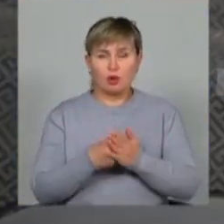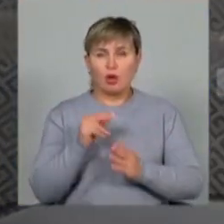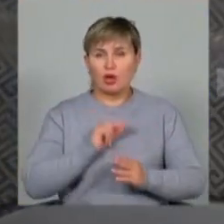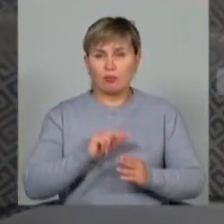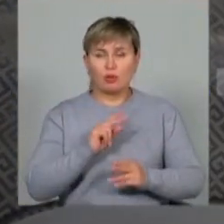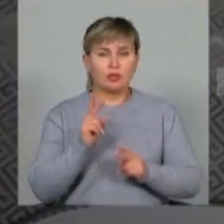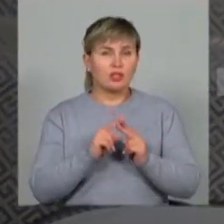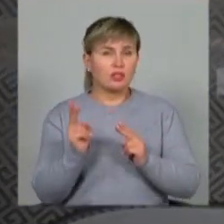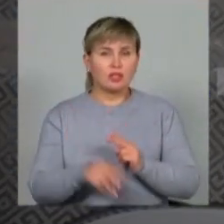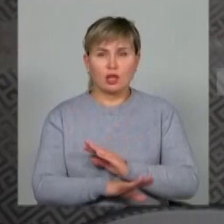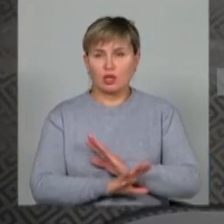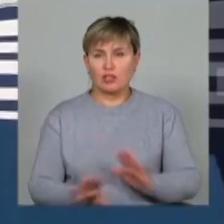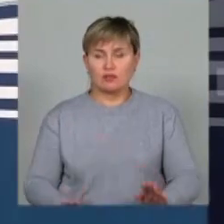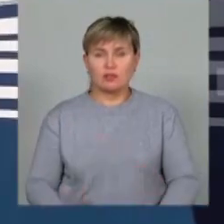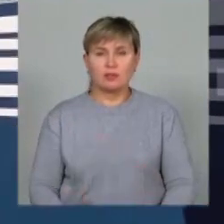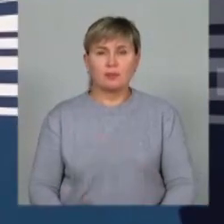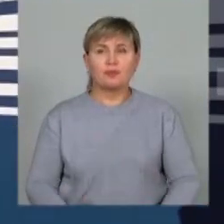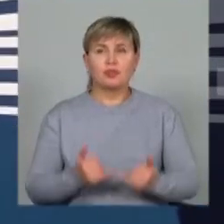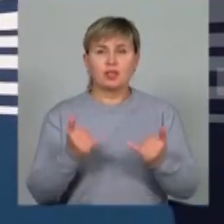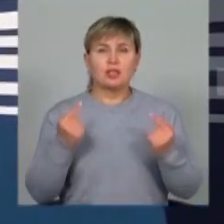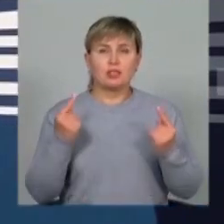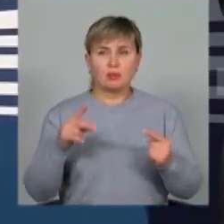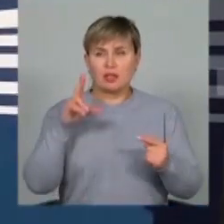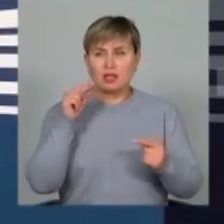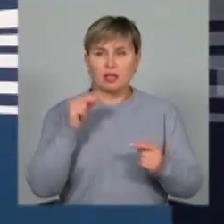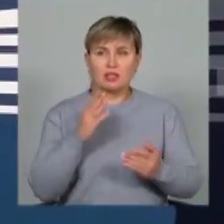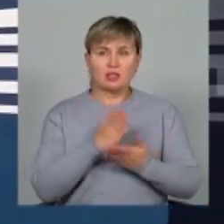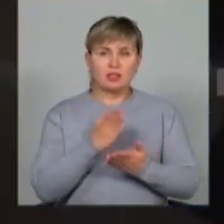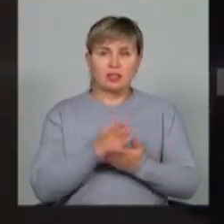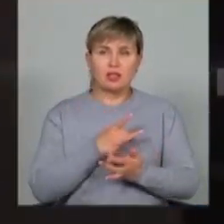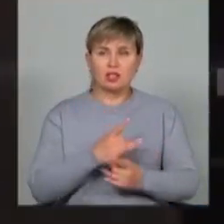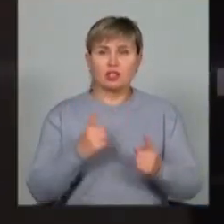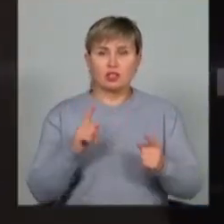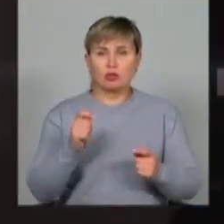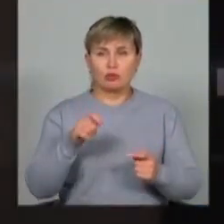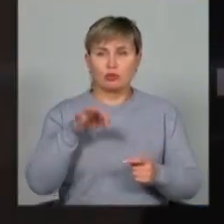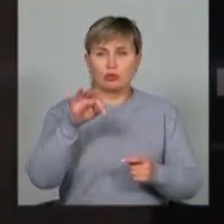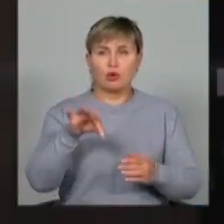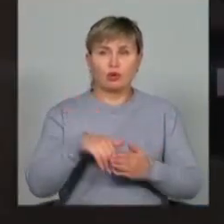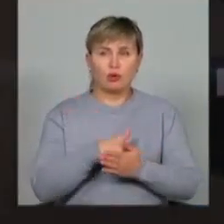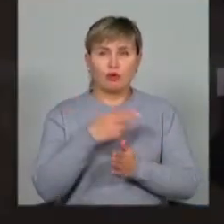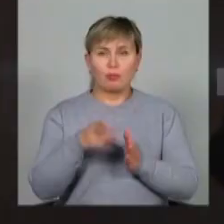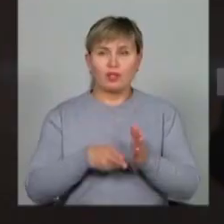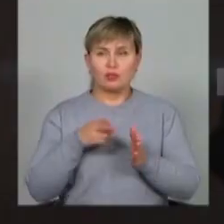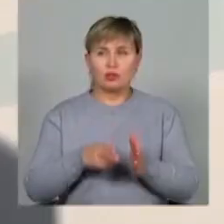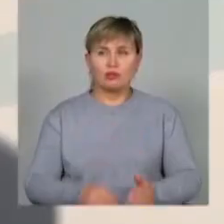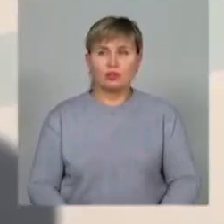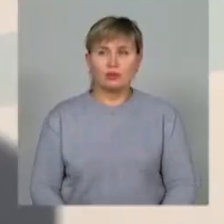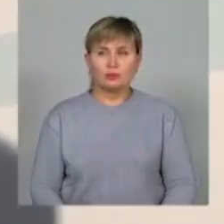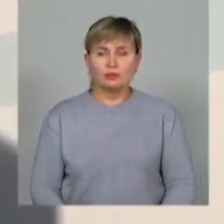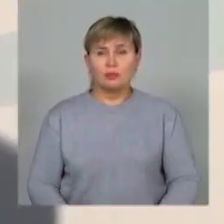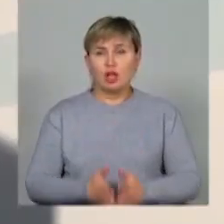не прекращалась ни на одну минуту. В честь знаменательной даты состоялось торжественное вручение ключей от новых поездов. Большое